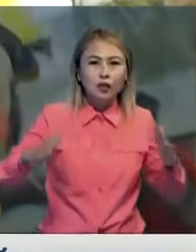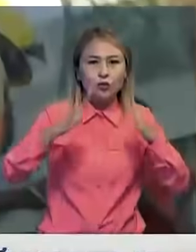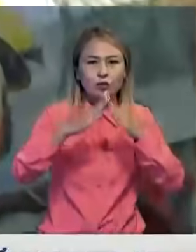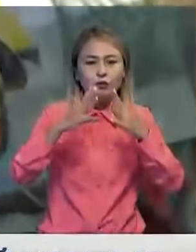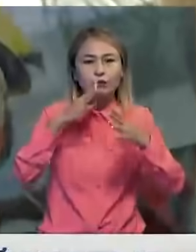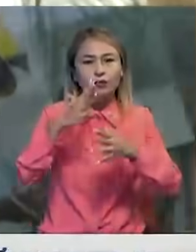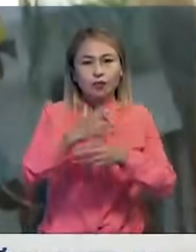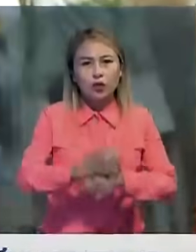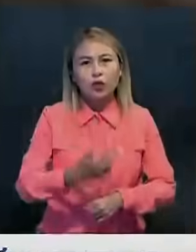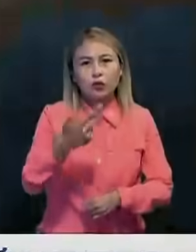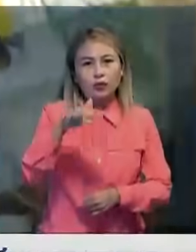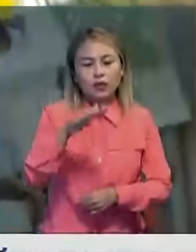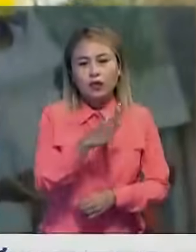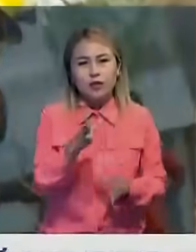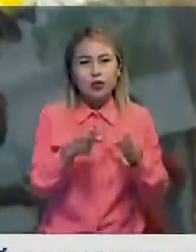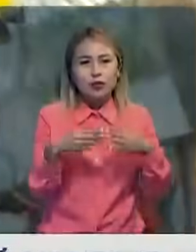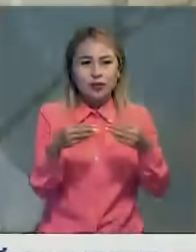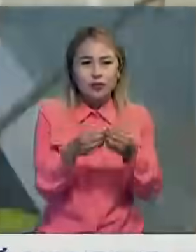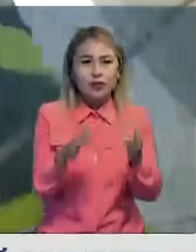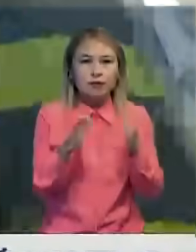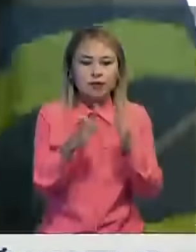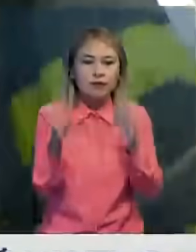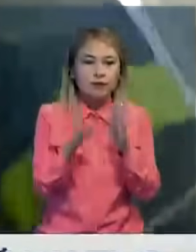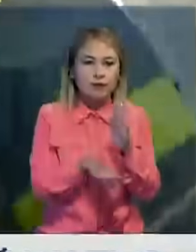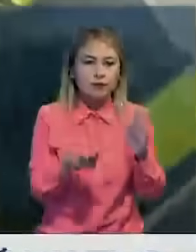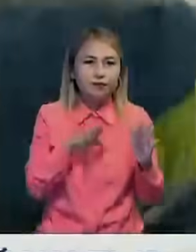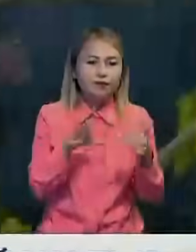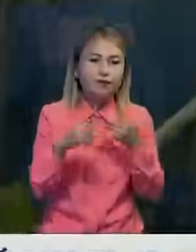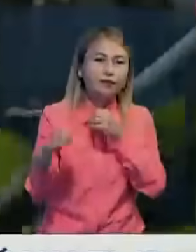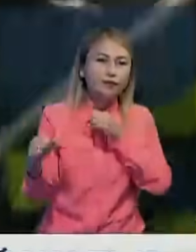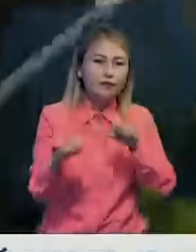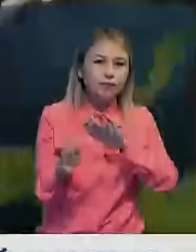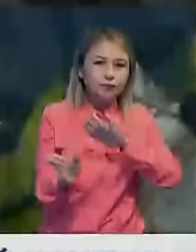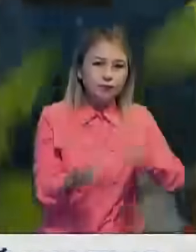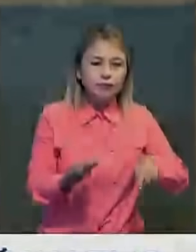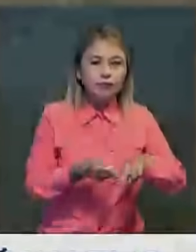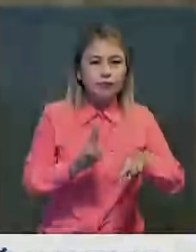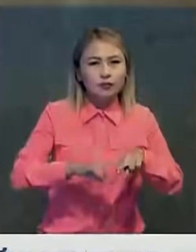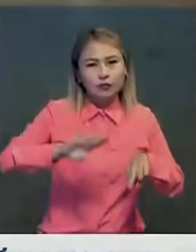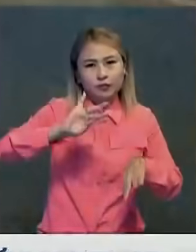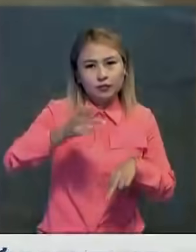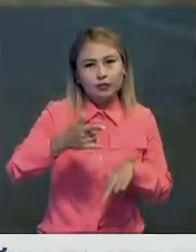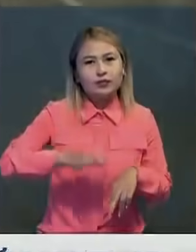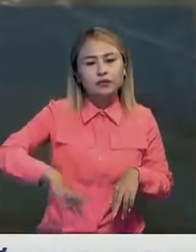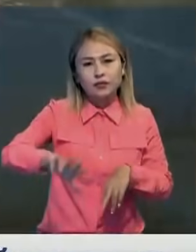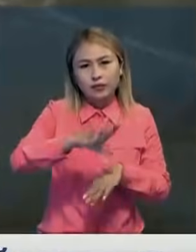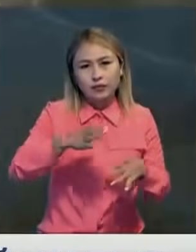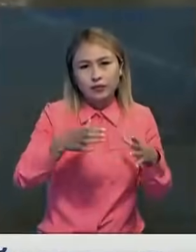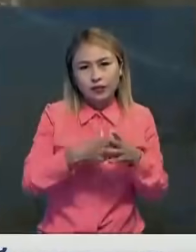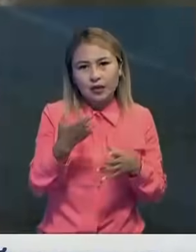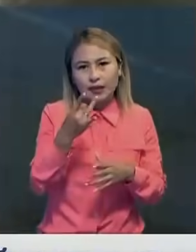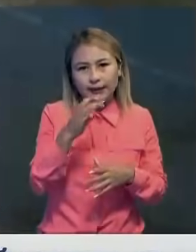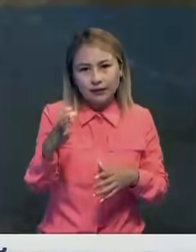ғимарат пен үй қирап бүлініп, 30 мыңнан аса отбасы баспанасыз қалған. Ал зілзаладан кейін дәл осы елдің оңтүстік шығыс